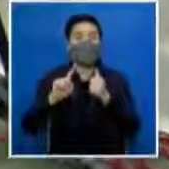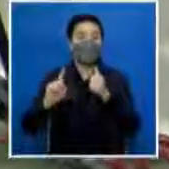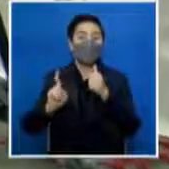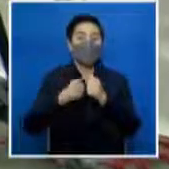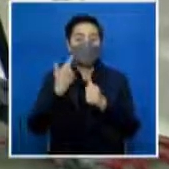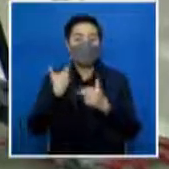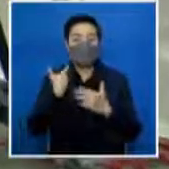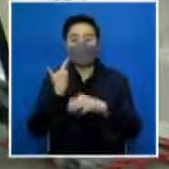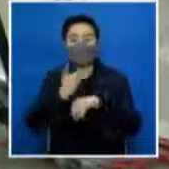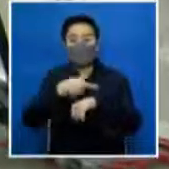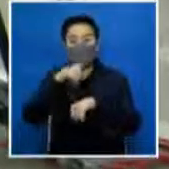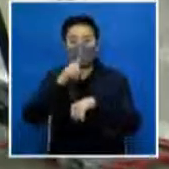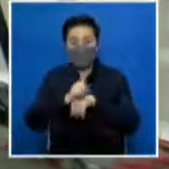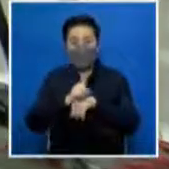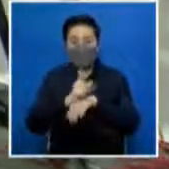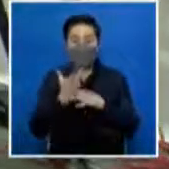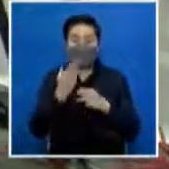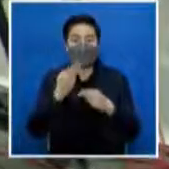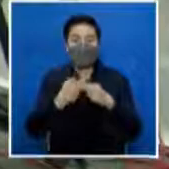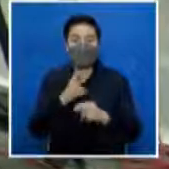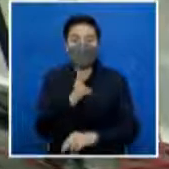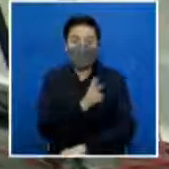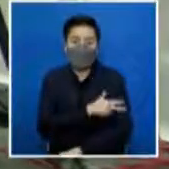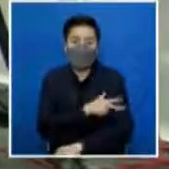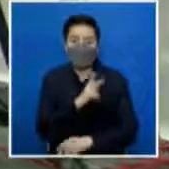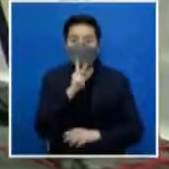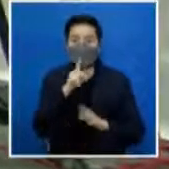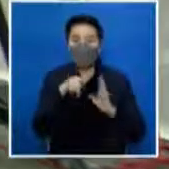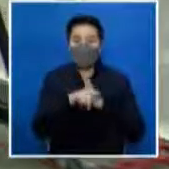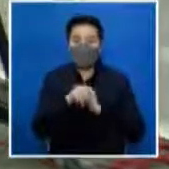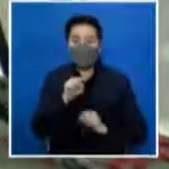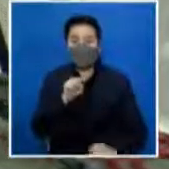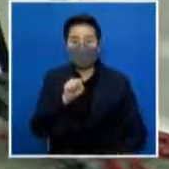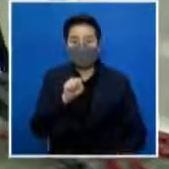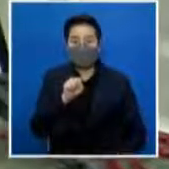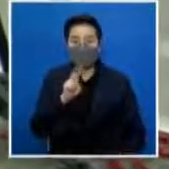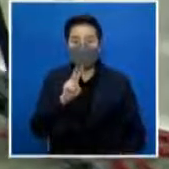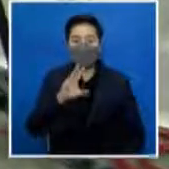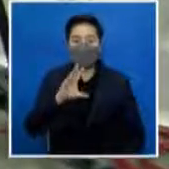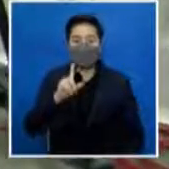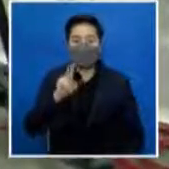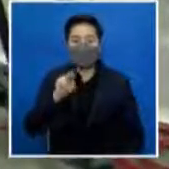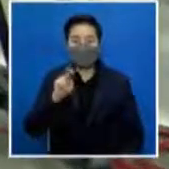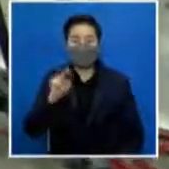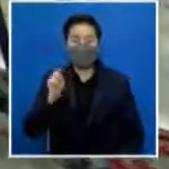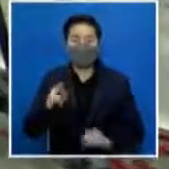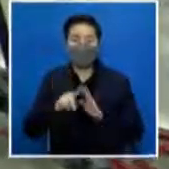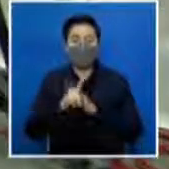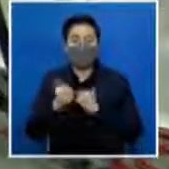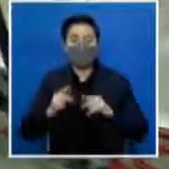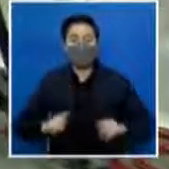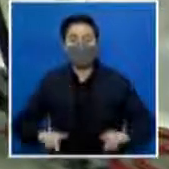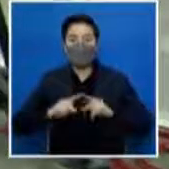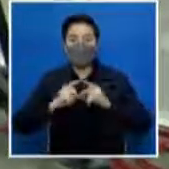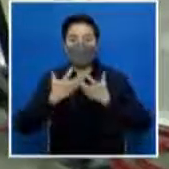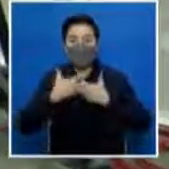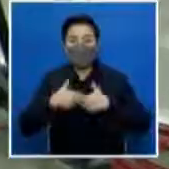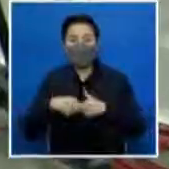ประธานกรรมการออกรางวัลดร.กฤษณนท์อายะปัญญาเลขานุการรัฐมนตรีว่าการกระทรวงอุตสาหกร